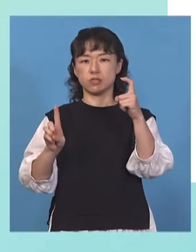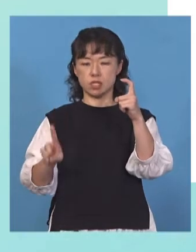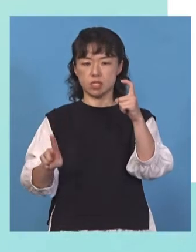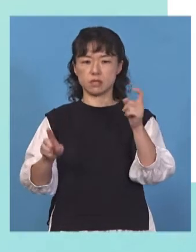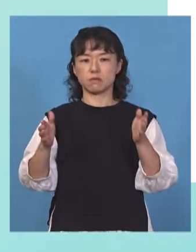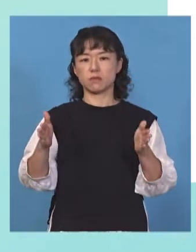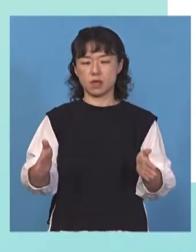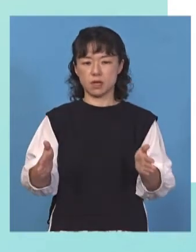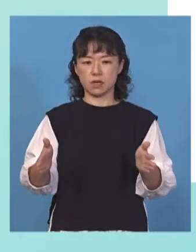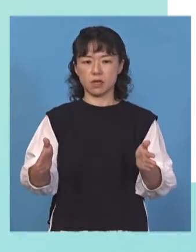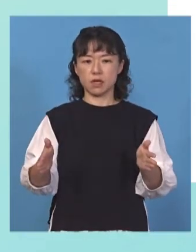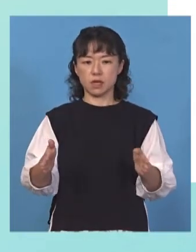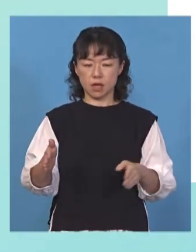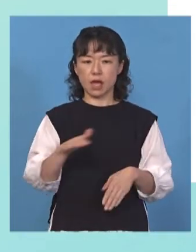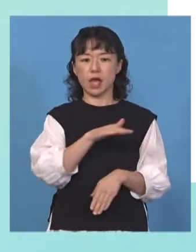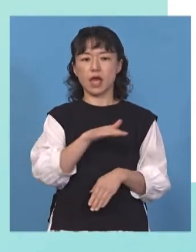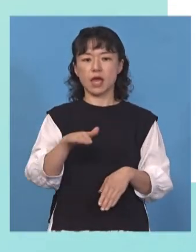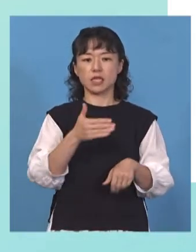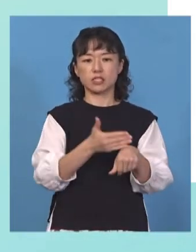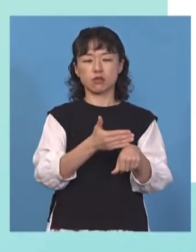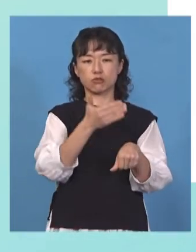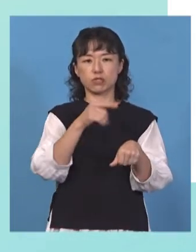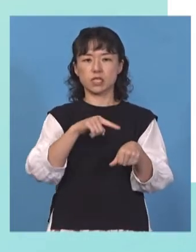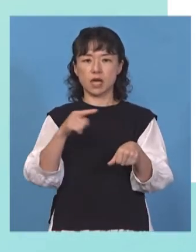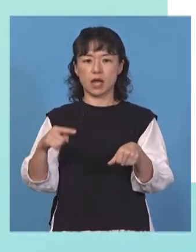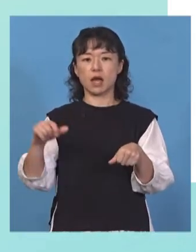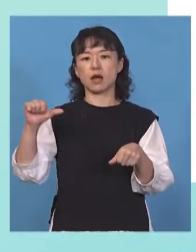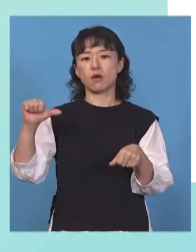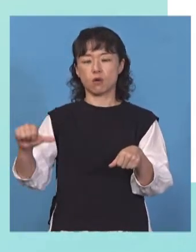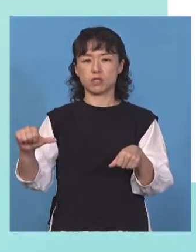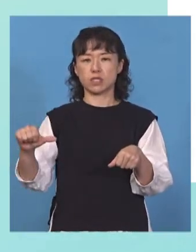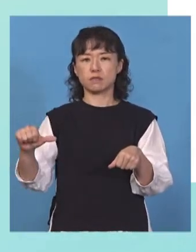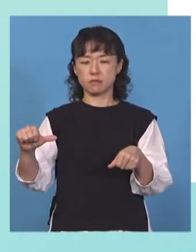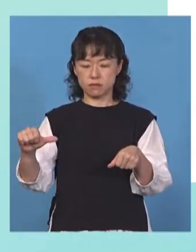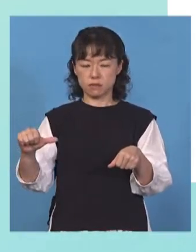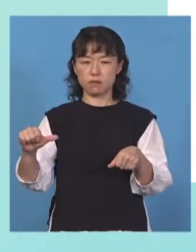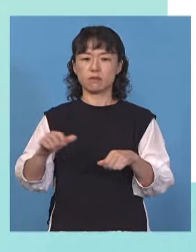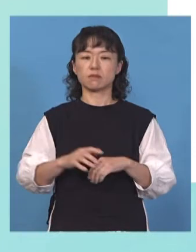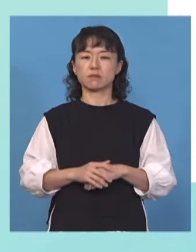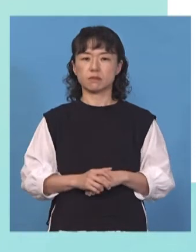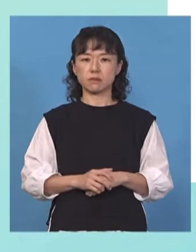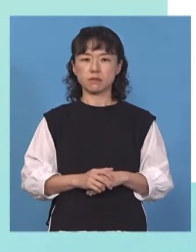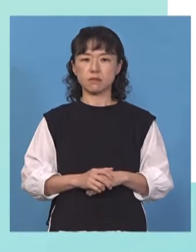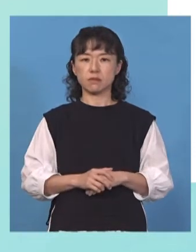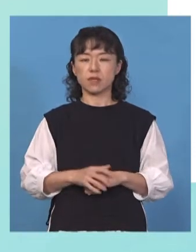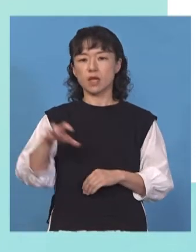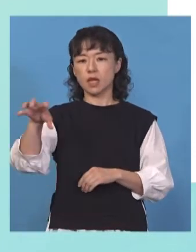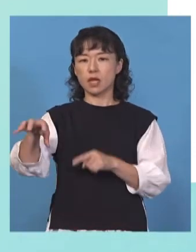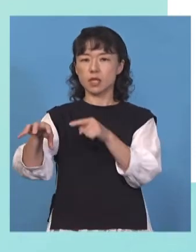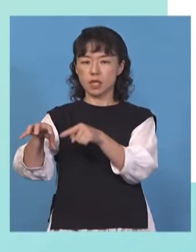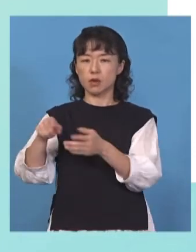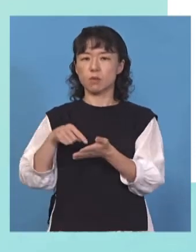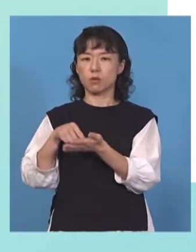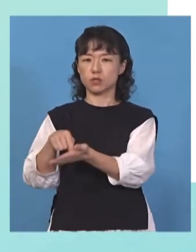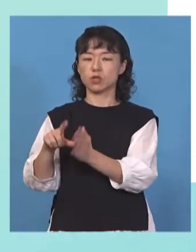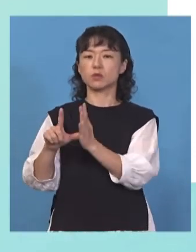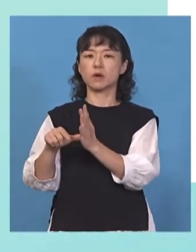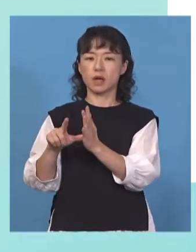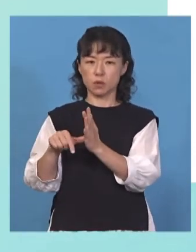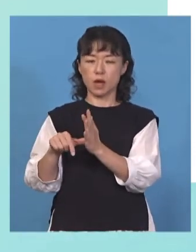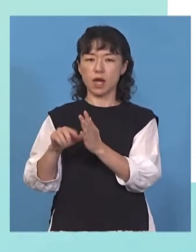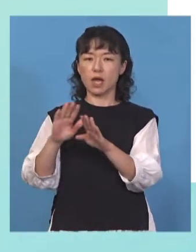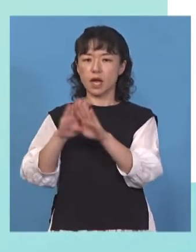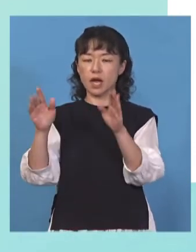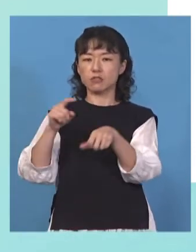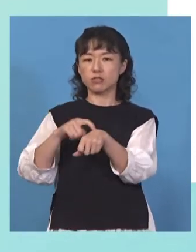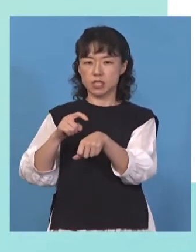月曜日までで、受付期間は平日の午前9時から午後5時までです。園に直接申し込む場合は開所時